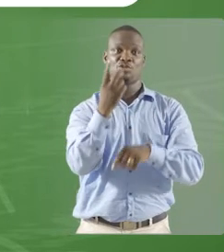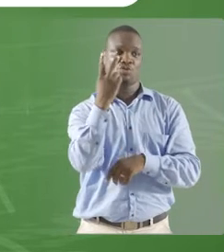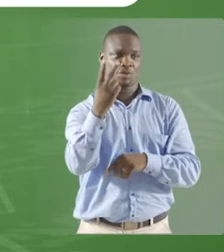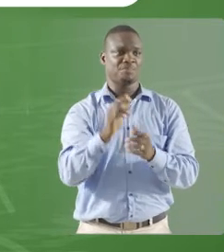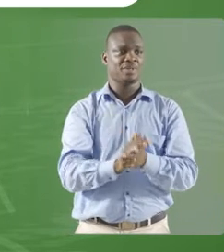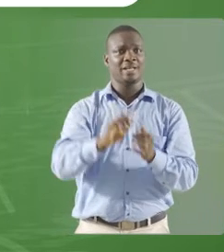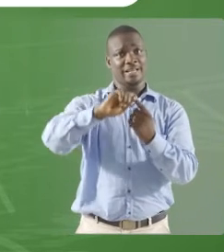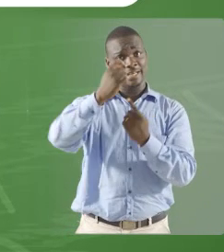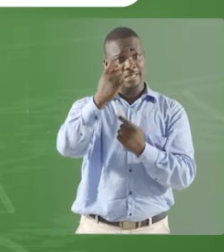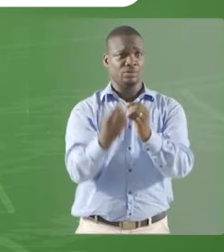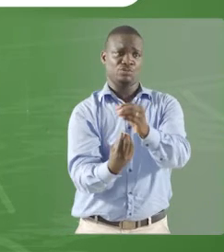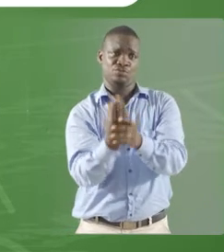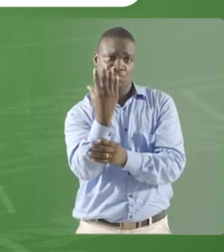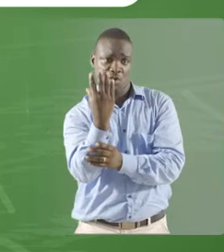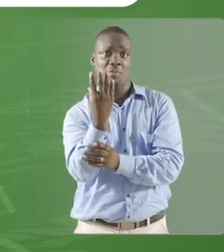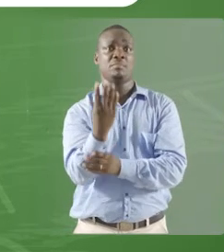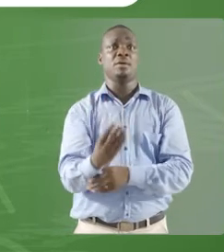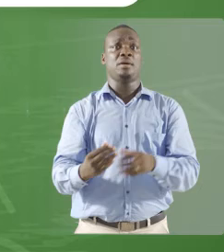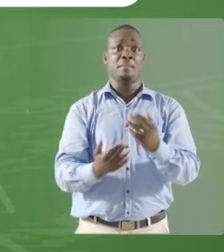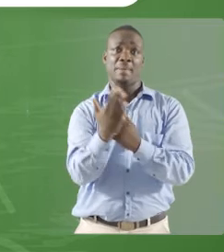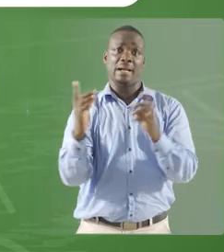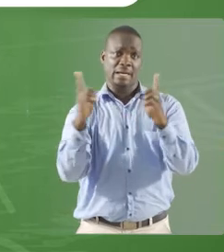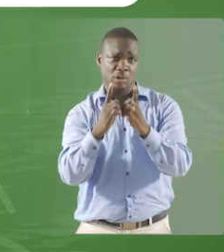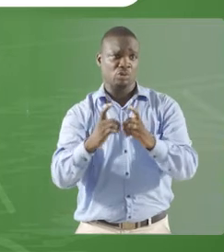graine se forme-t-elle par la rencontre des cellules